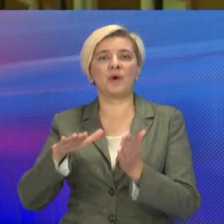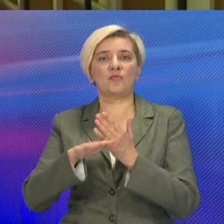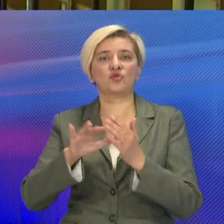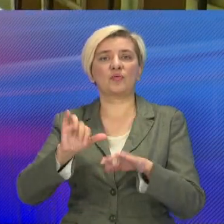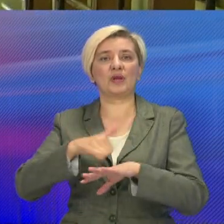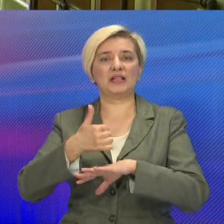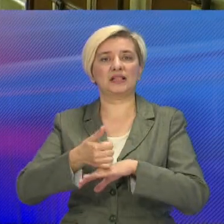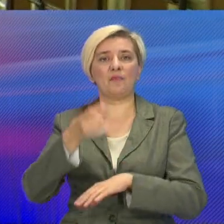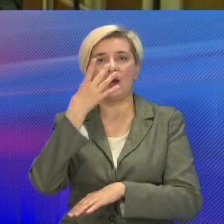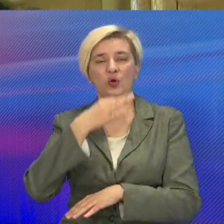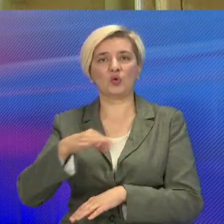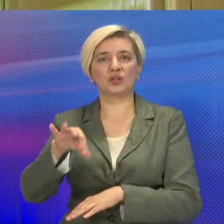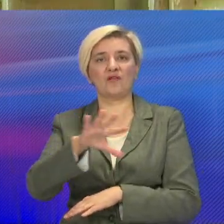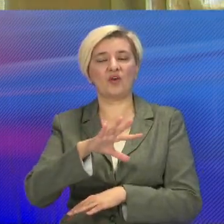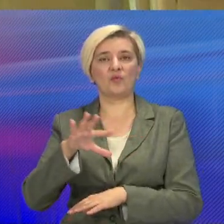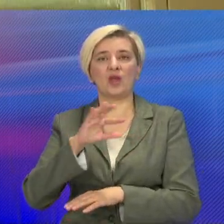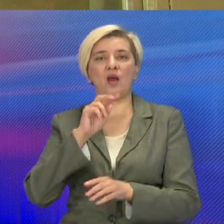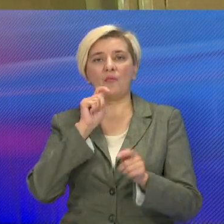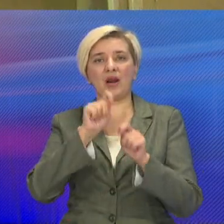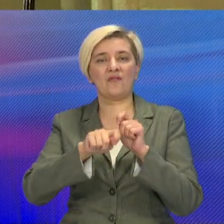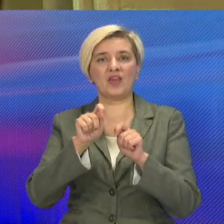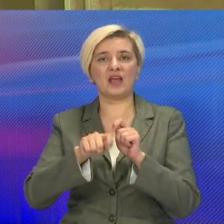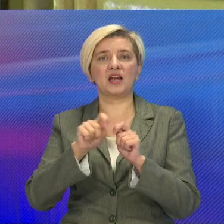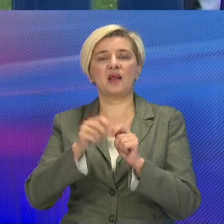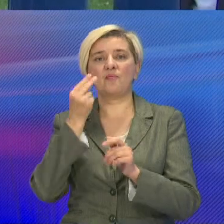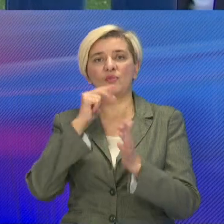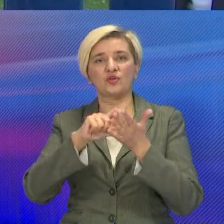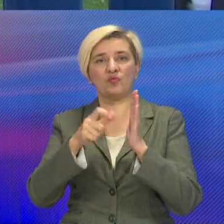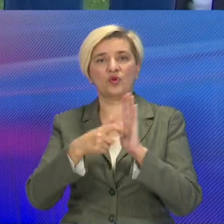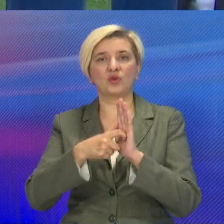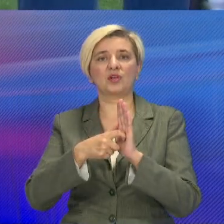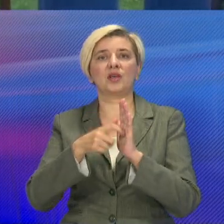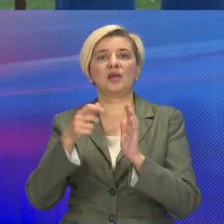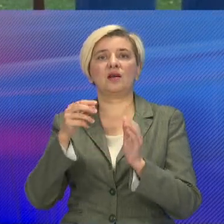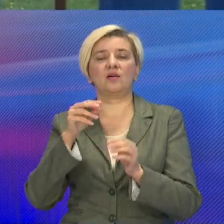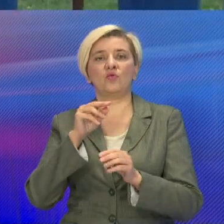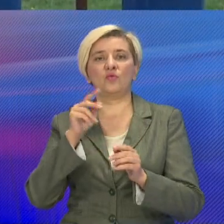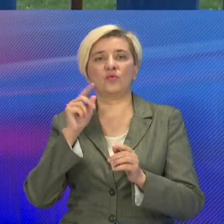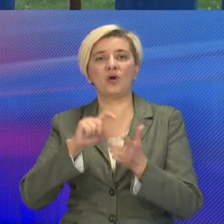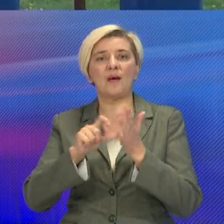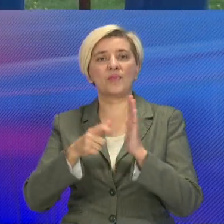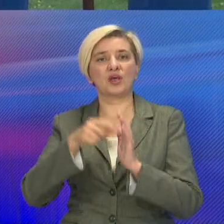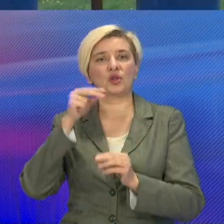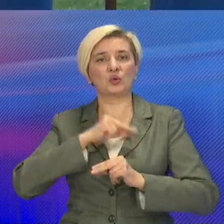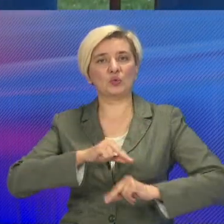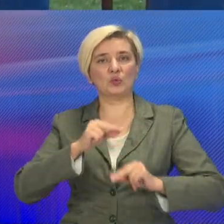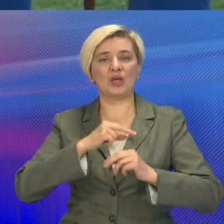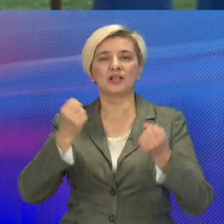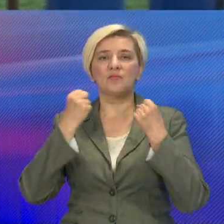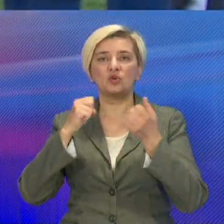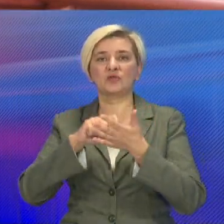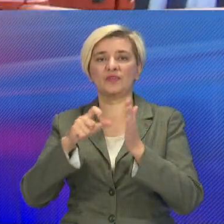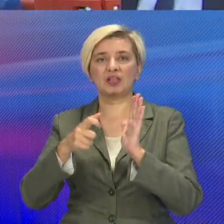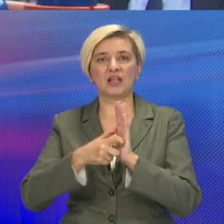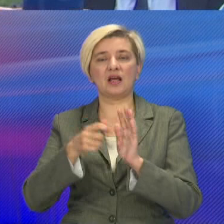классы, столовки, харчблоки, покои, где проводятся уроки працы, спортивные залы. Юрий Караев особисто протестировал турники